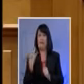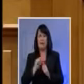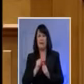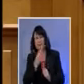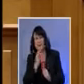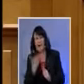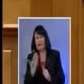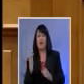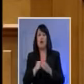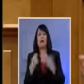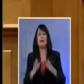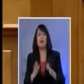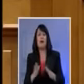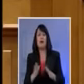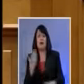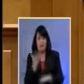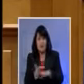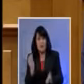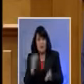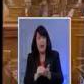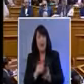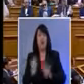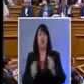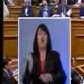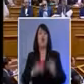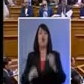εκλογές, ζητήσατε εκλογές.